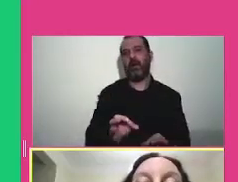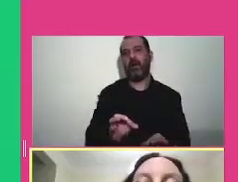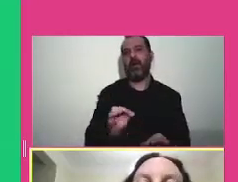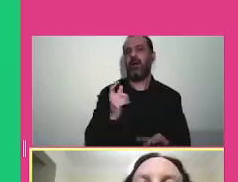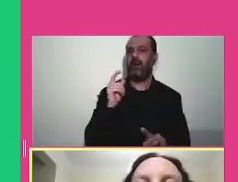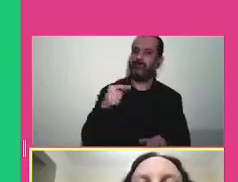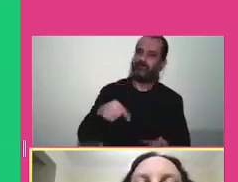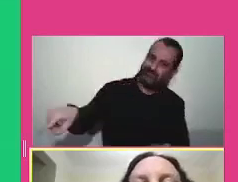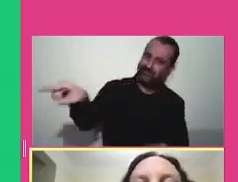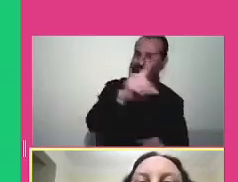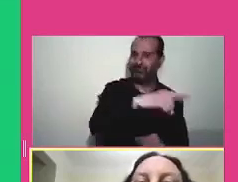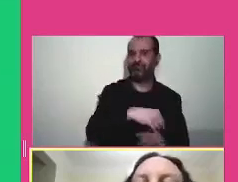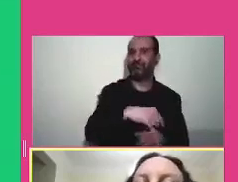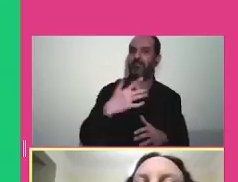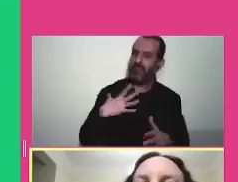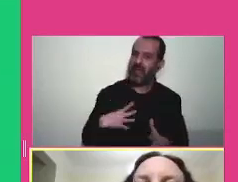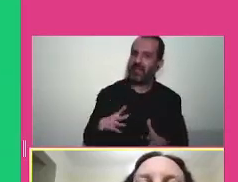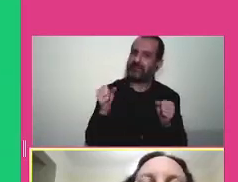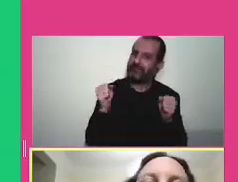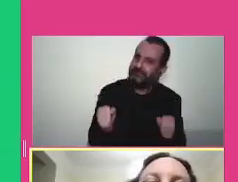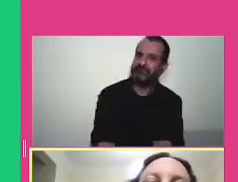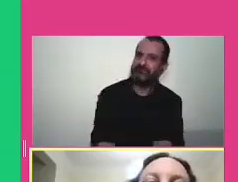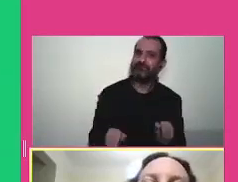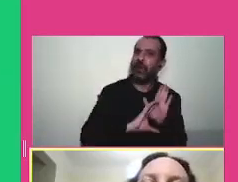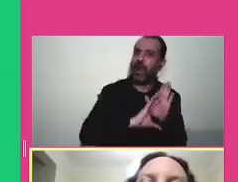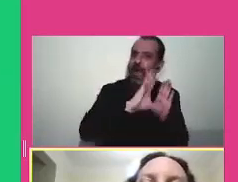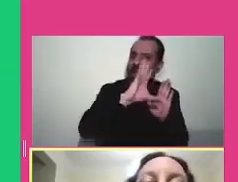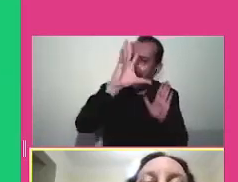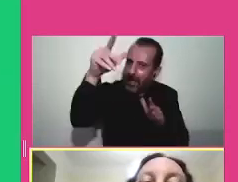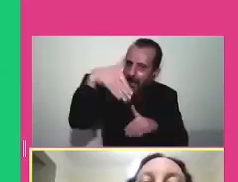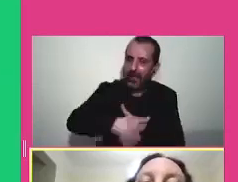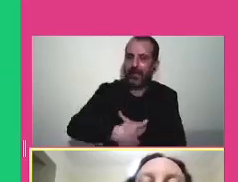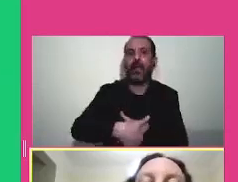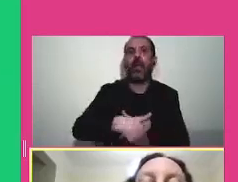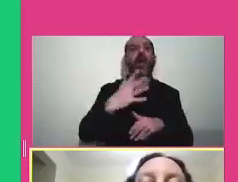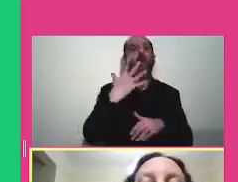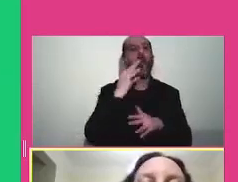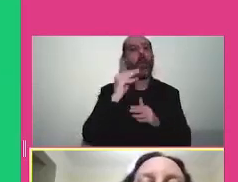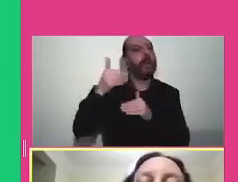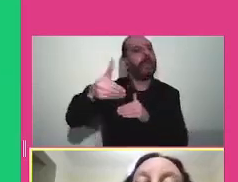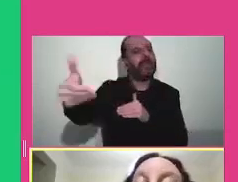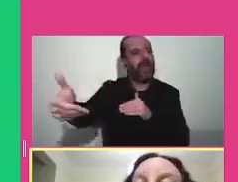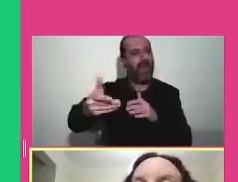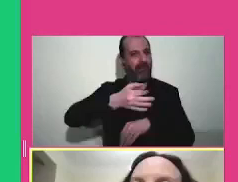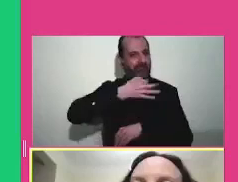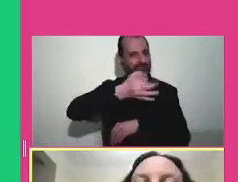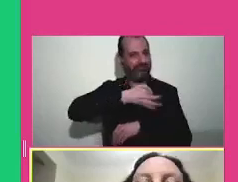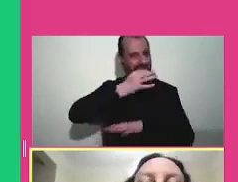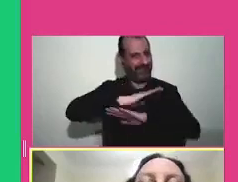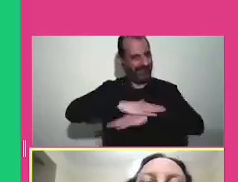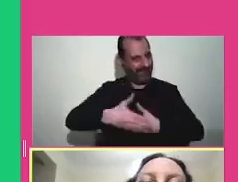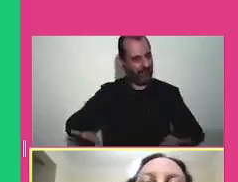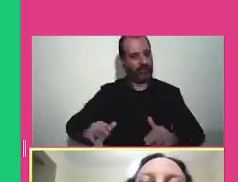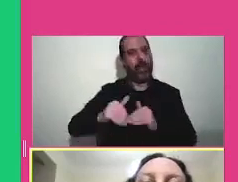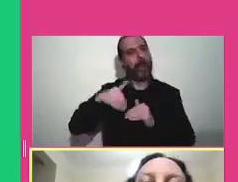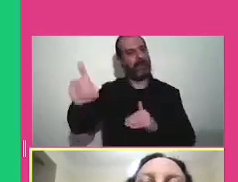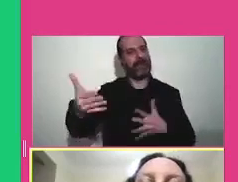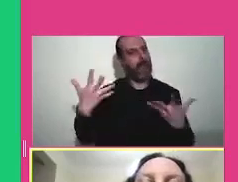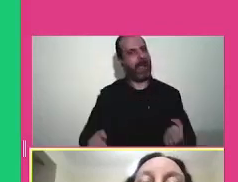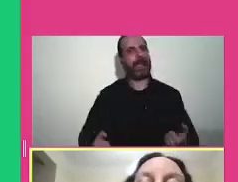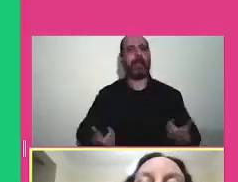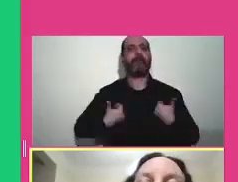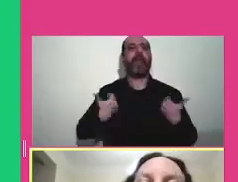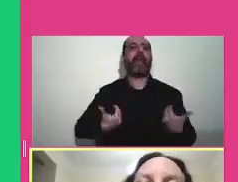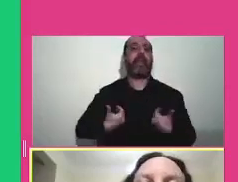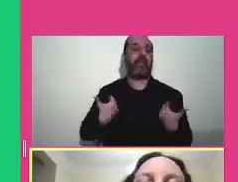να μείνετε όσο το δυνατόν πιο αργά, γιατί στη συνέχεια, μετά από κάποιες ομιλίες, θα παίξουμε. Και